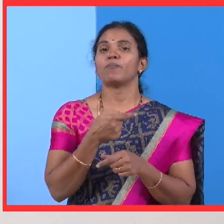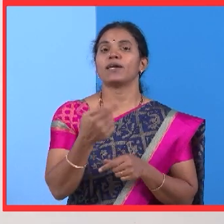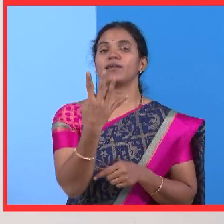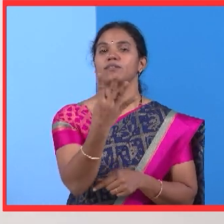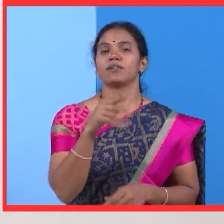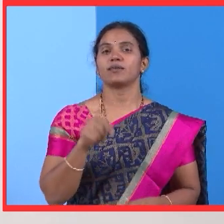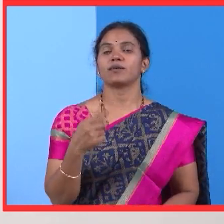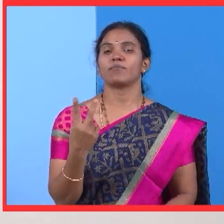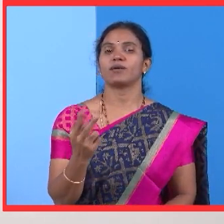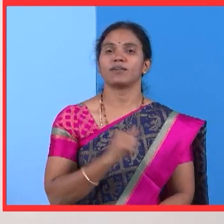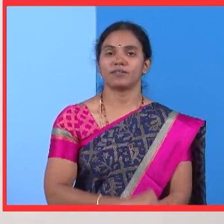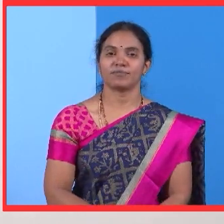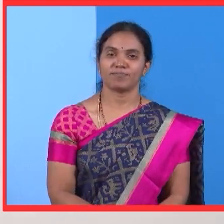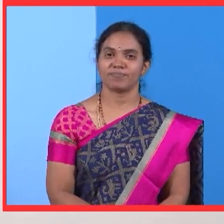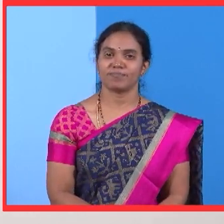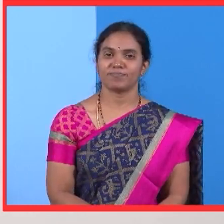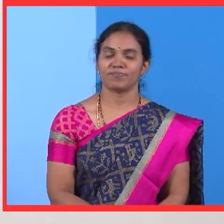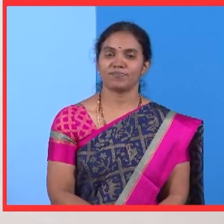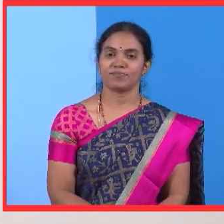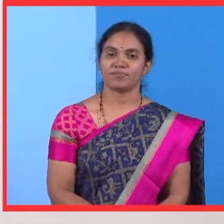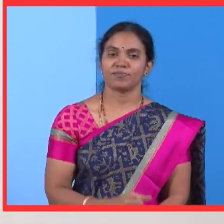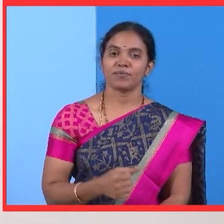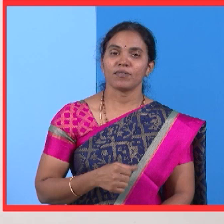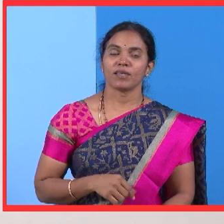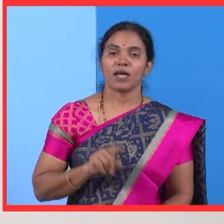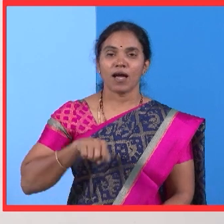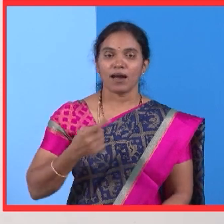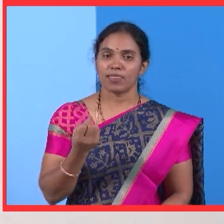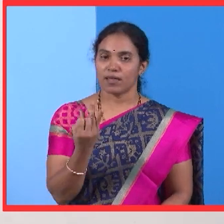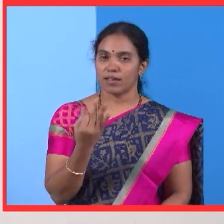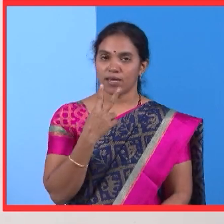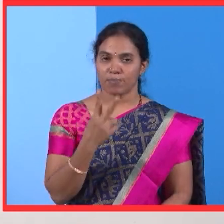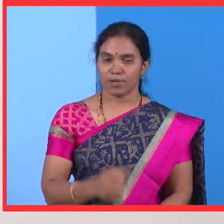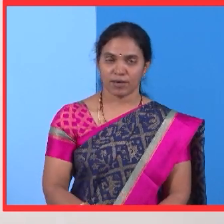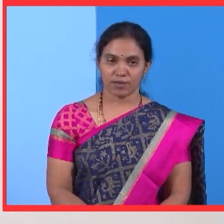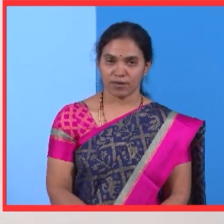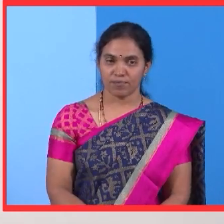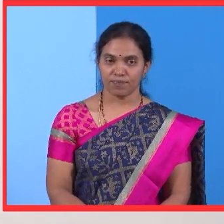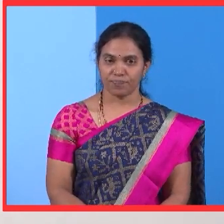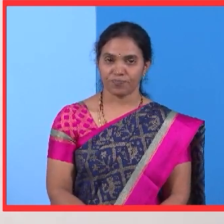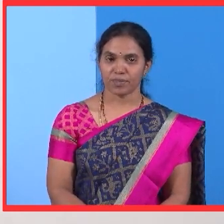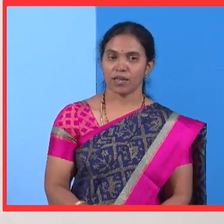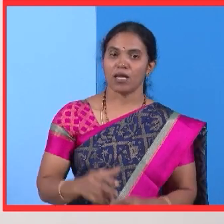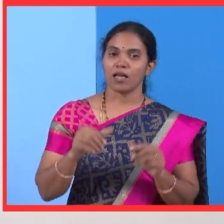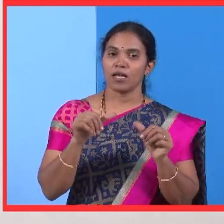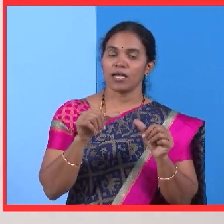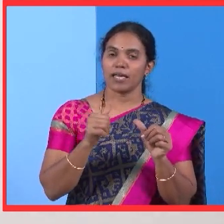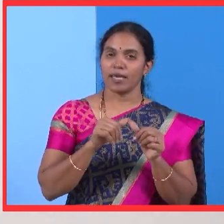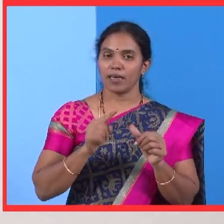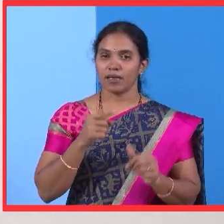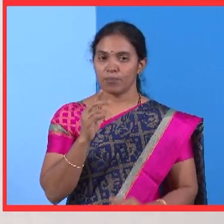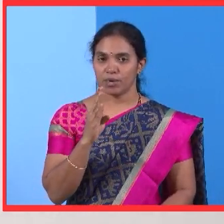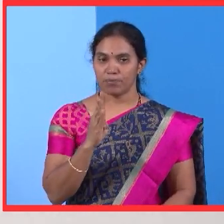ஒன்று. இப்போ ரெண்டு புள்ளிகள் கொடுத்துருக்காங்க ஏ கமா பி, இன்னொரு புள்ளியினுடைய ஆயத்தொலை ஏ ப்ளஸ் டூ பி கமா டூ ஏ மைனஸ்